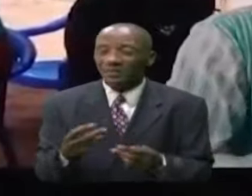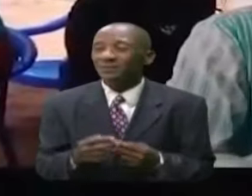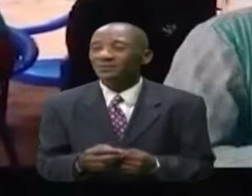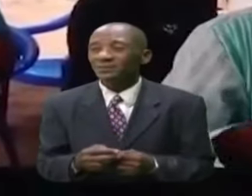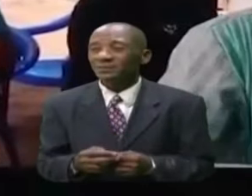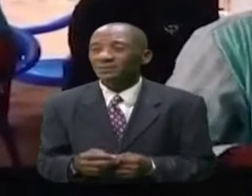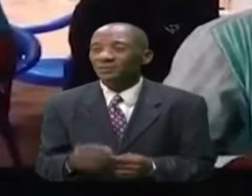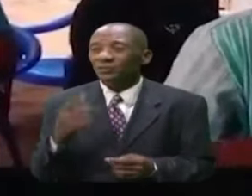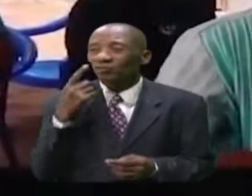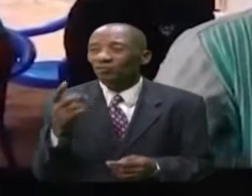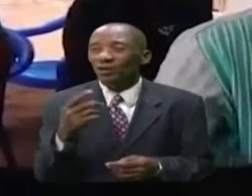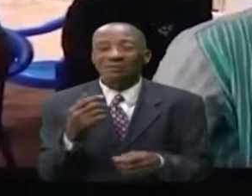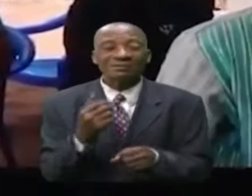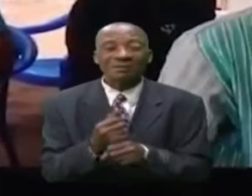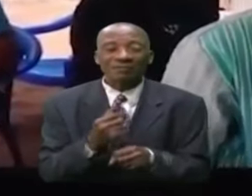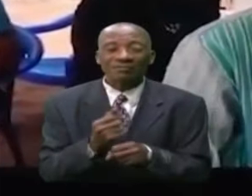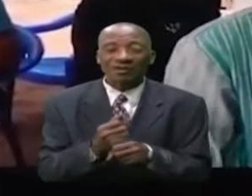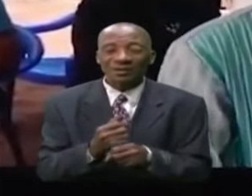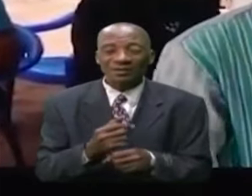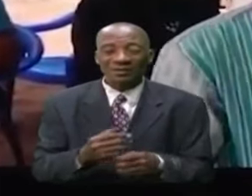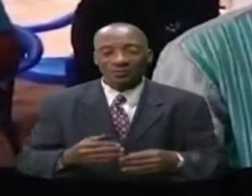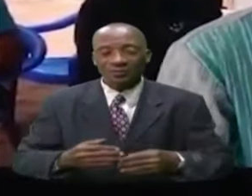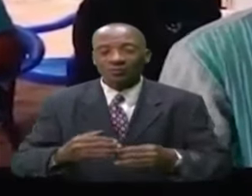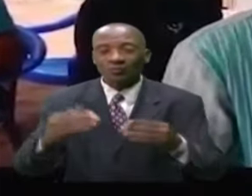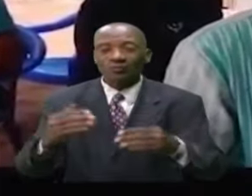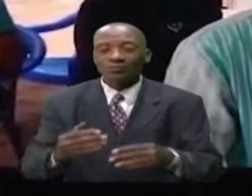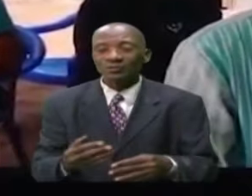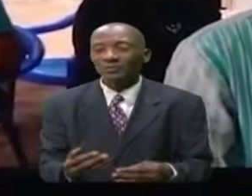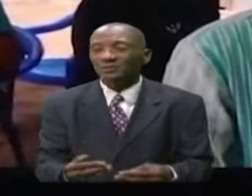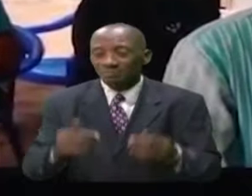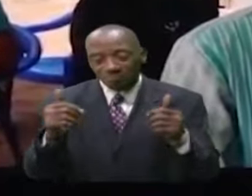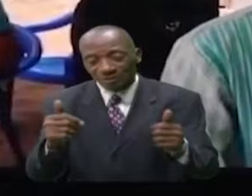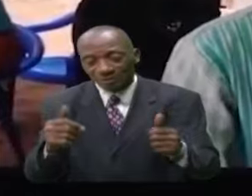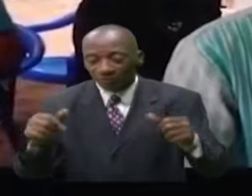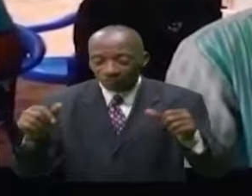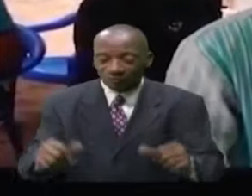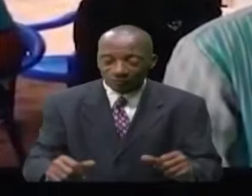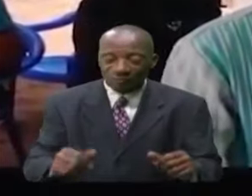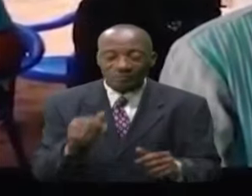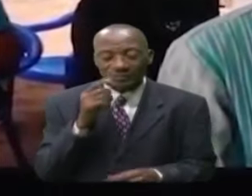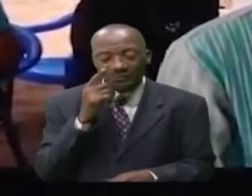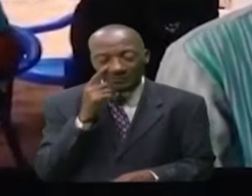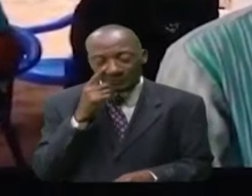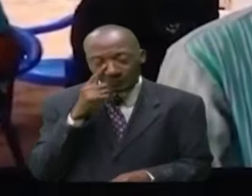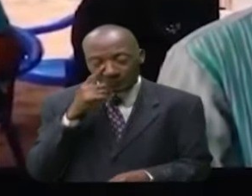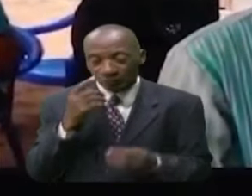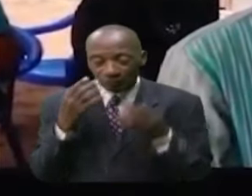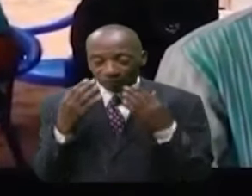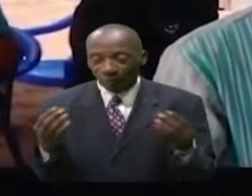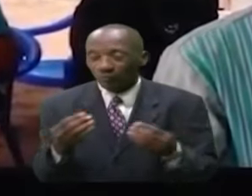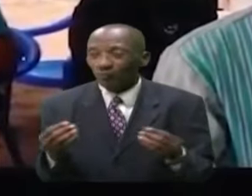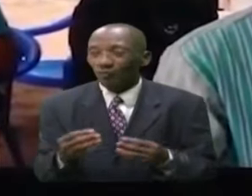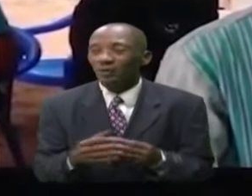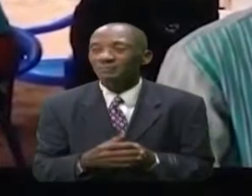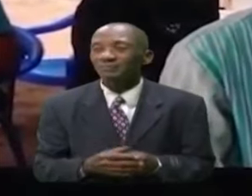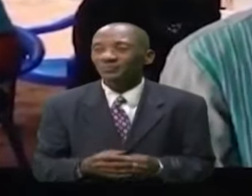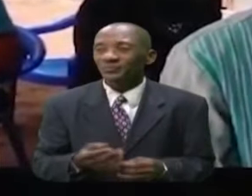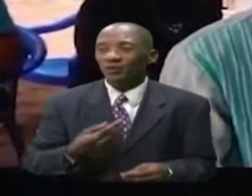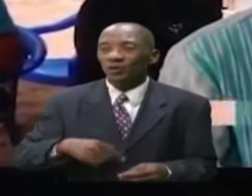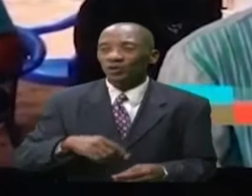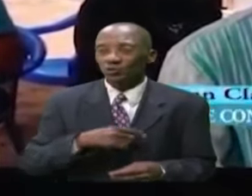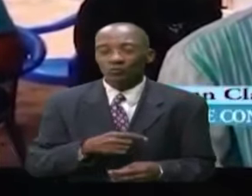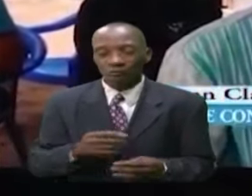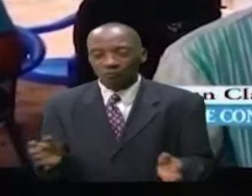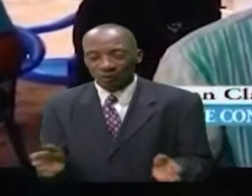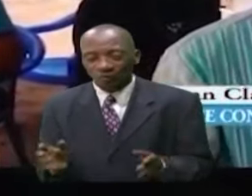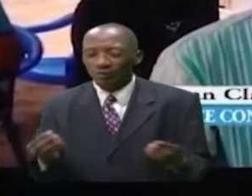bureau n'appartient pas seulement à Kikwit, mais c'est pour l'espace Grand Bandundu. Donc nous devons être fiers qu'il y ait des développements, qui doivent, surtout